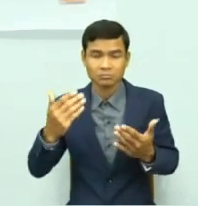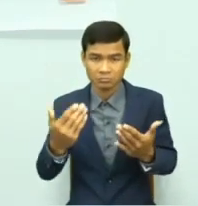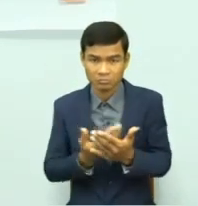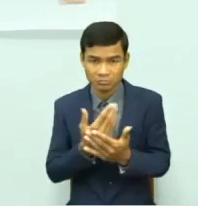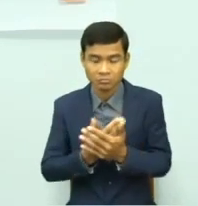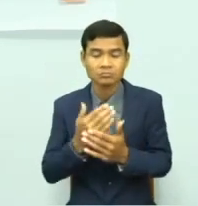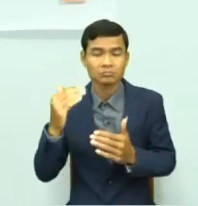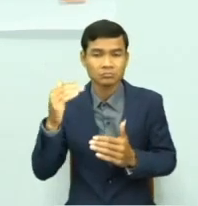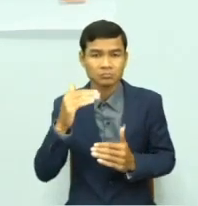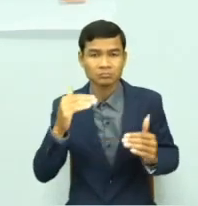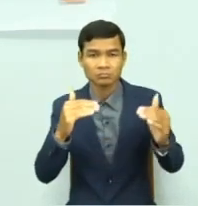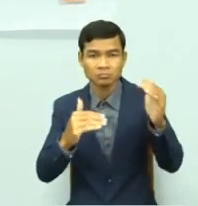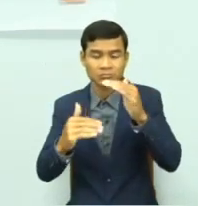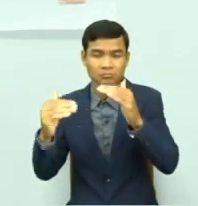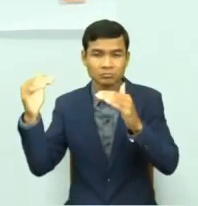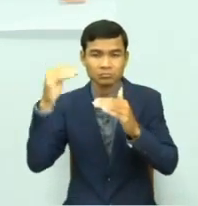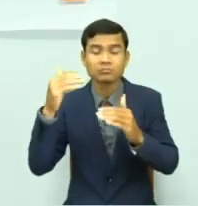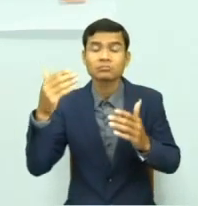chết ở vầy.